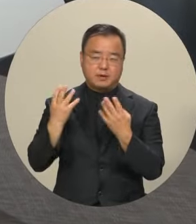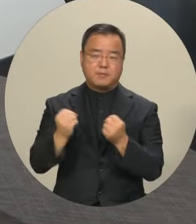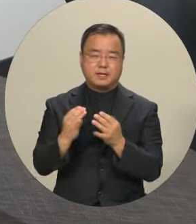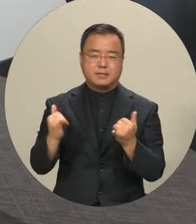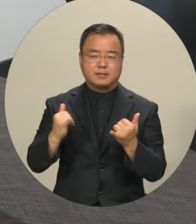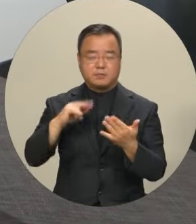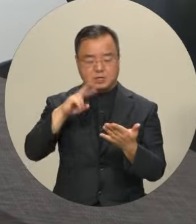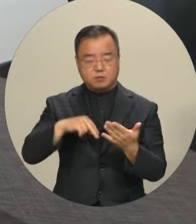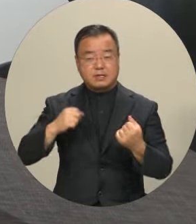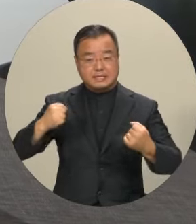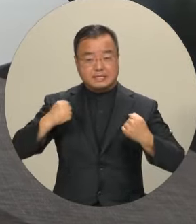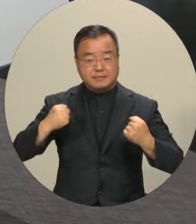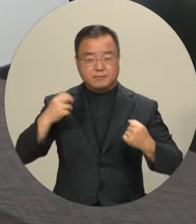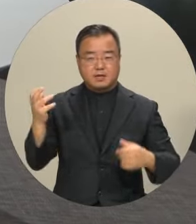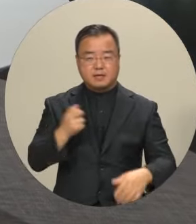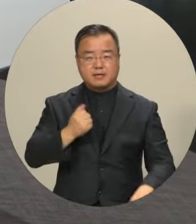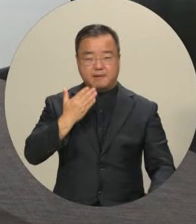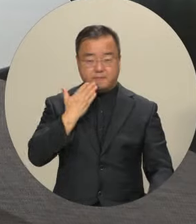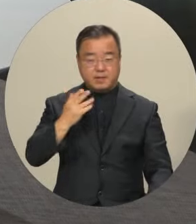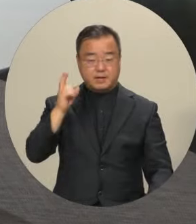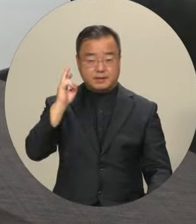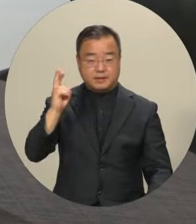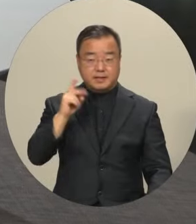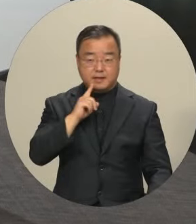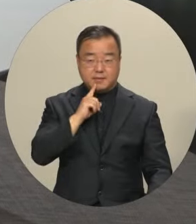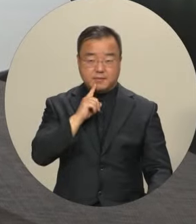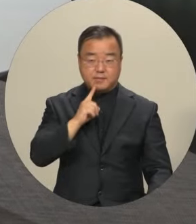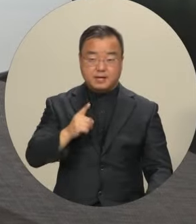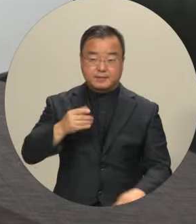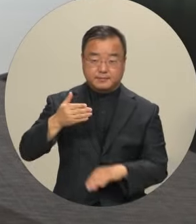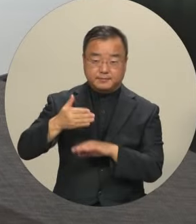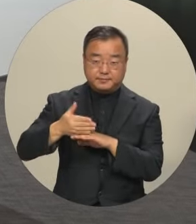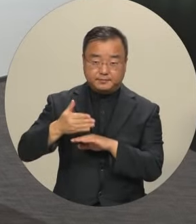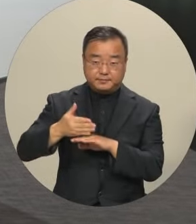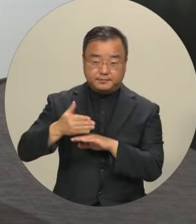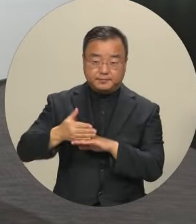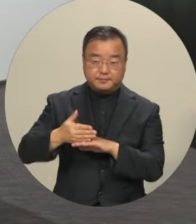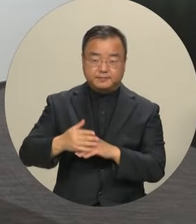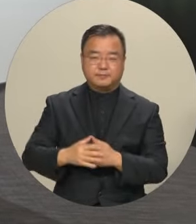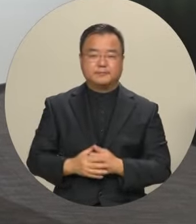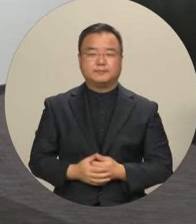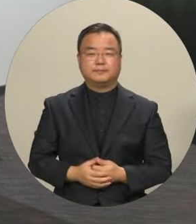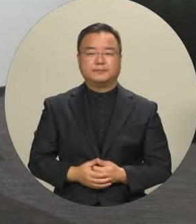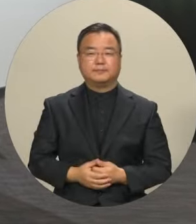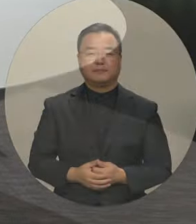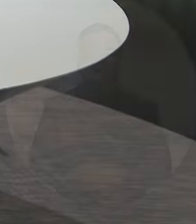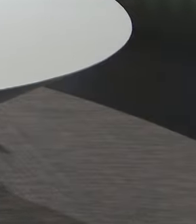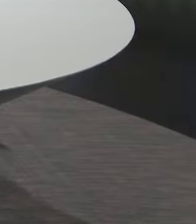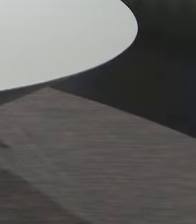큰 힘을 얻었을 것 같습니다 교수님 오늘 말씀은 여기까지 듣겠습니다 고맙습니다 h